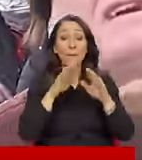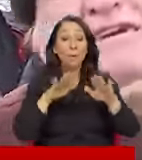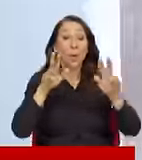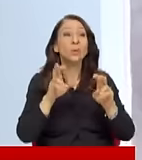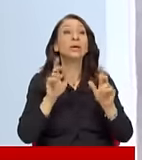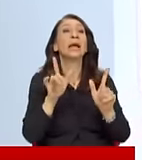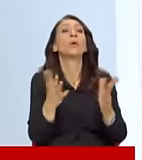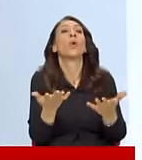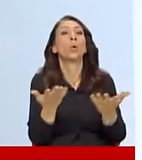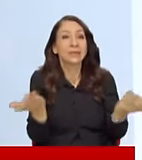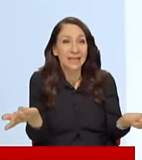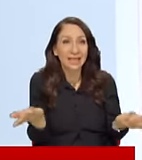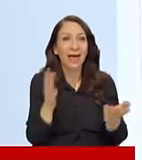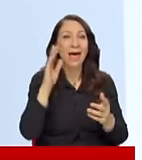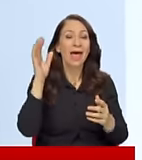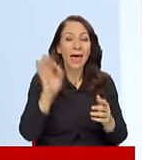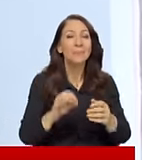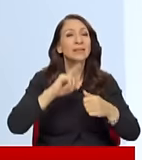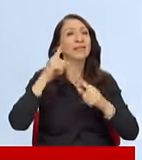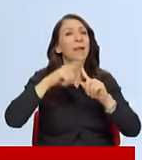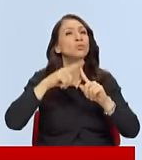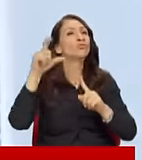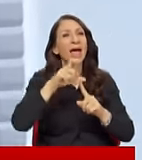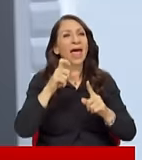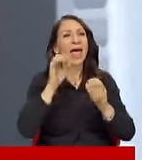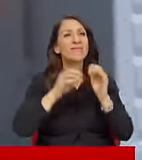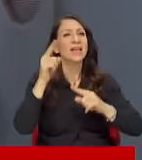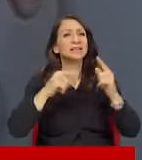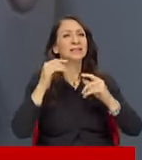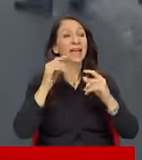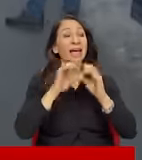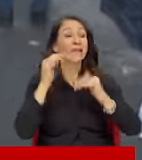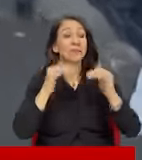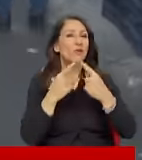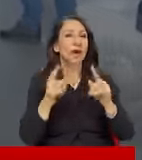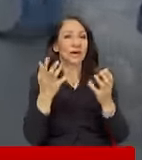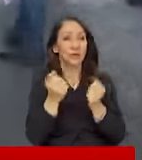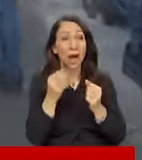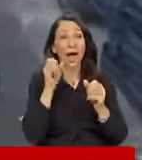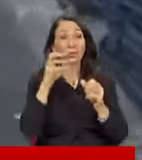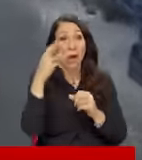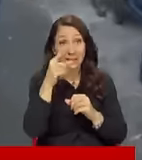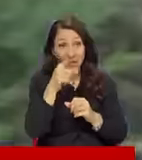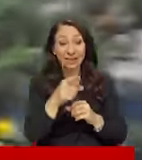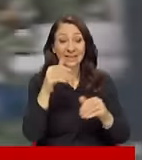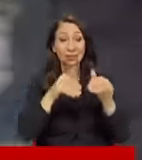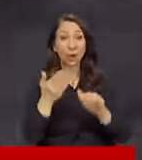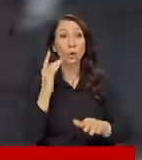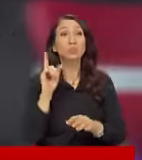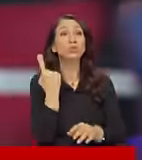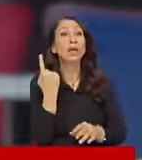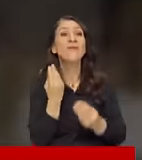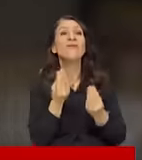gerek kalmadan zaten her Temmuz'da enflasyon farkı alıyor emekli. Erdoğan seçimden önce emeklinin beklediği